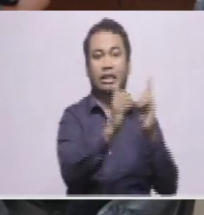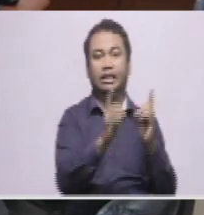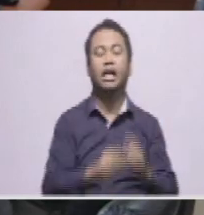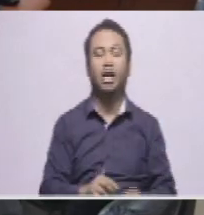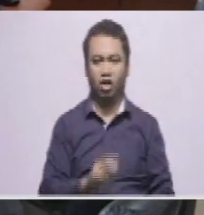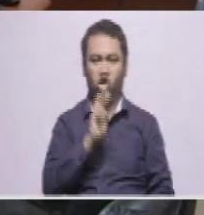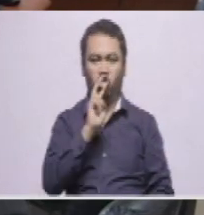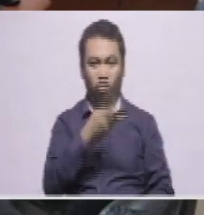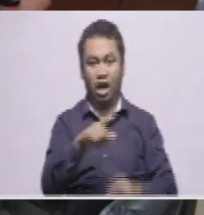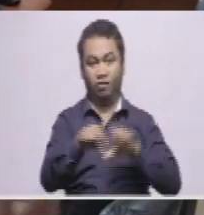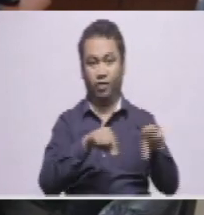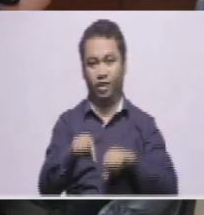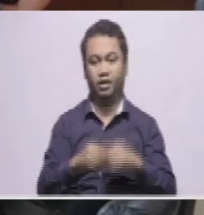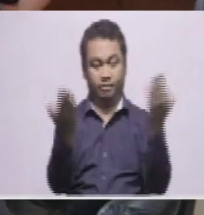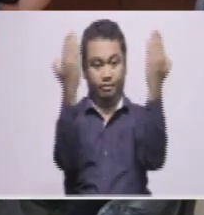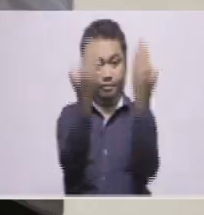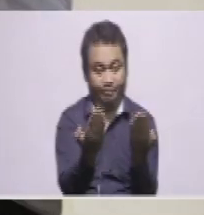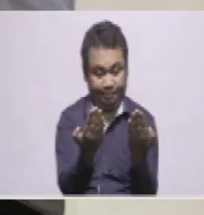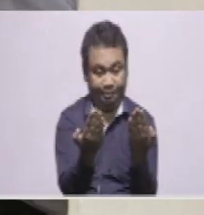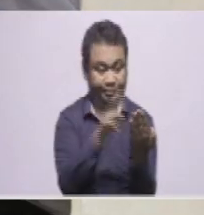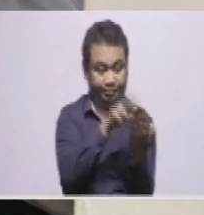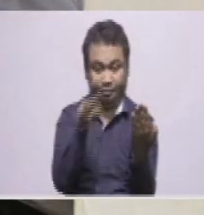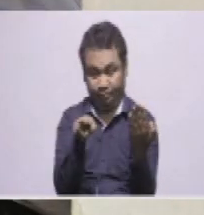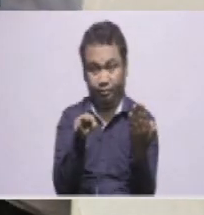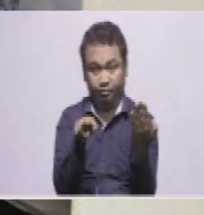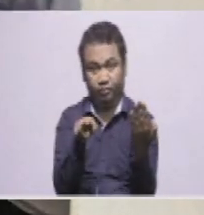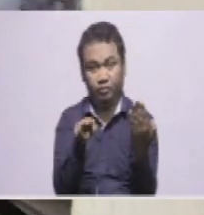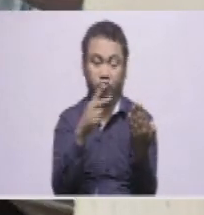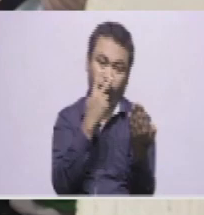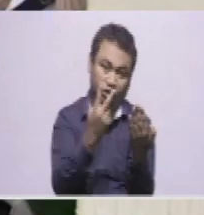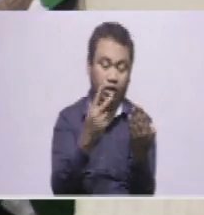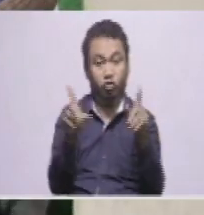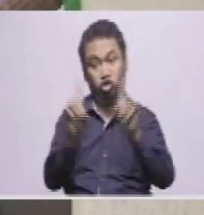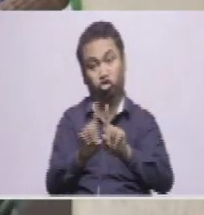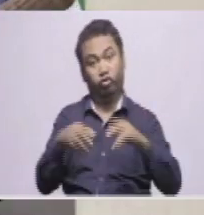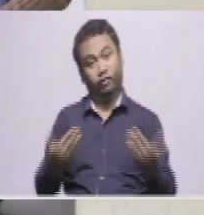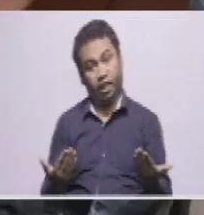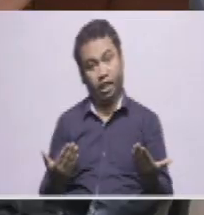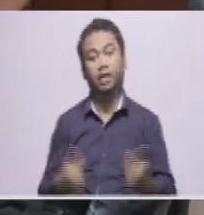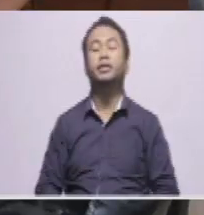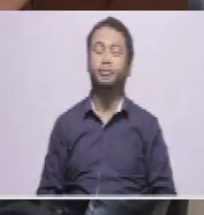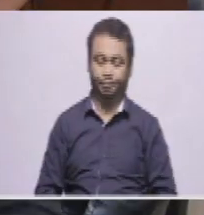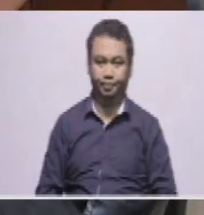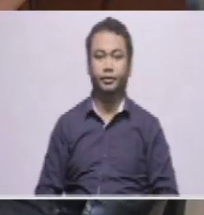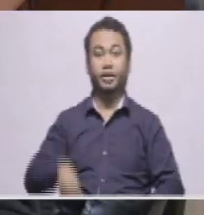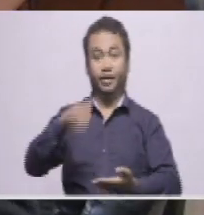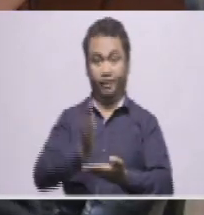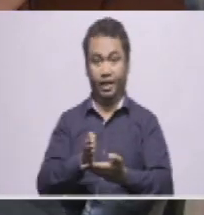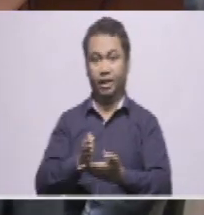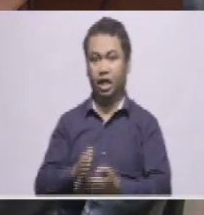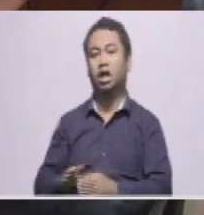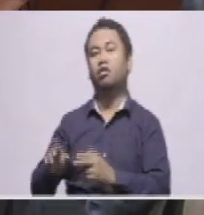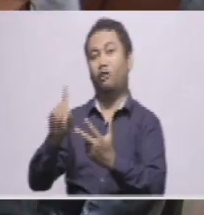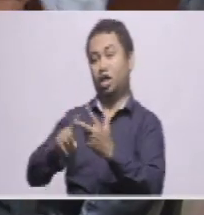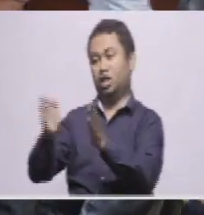izany rehefa vita izay fampitahana voalohany izay dia miandry an'ilay procès verbal tena izy avy